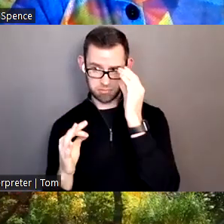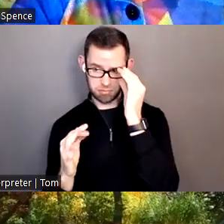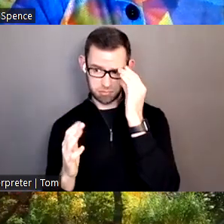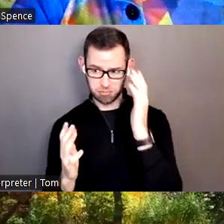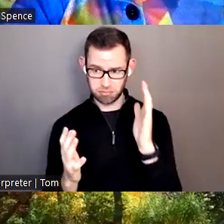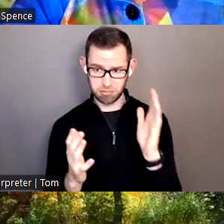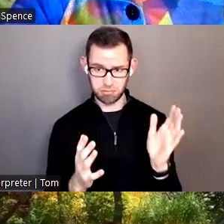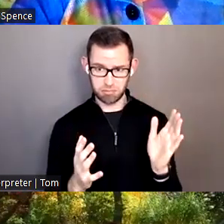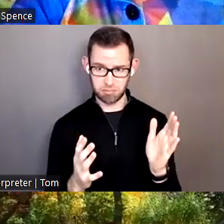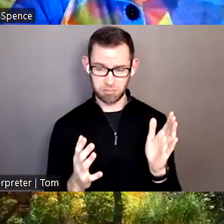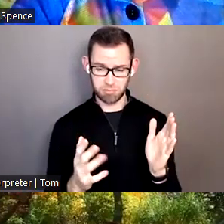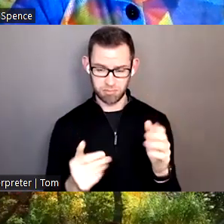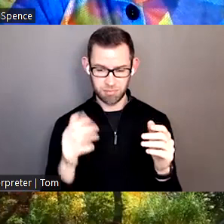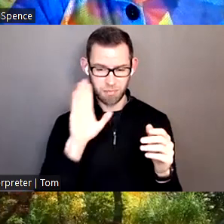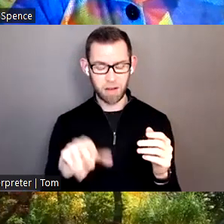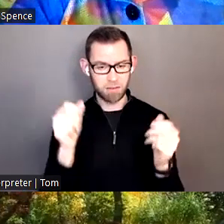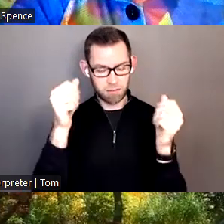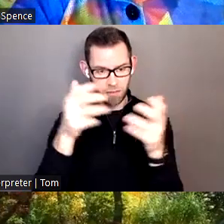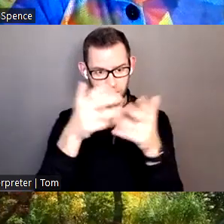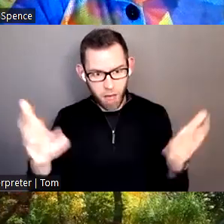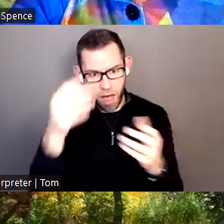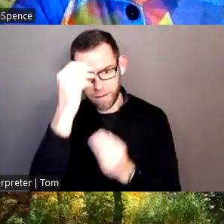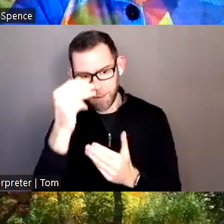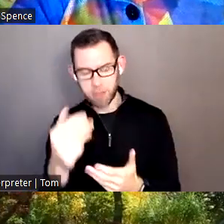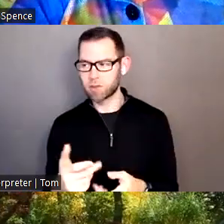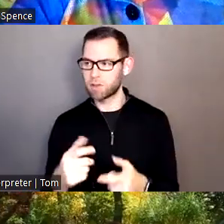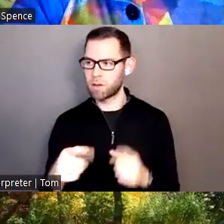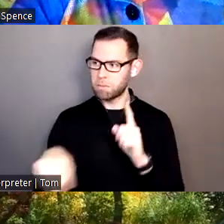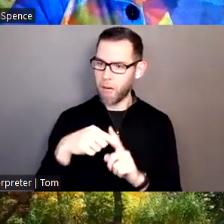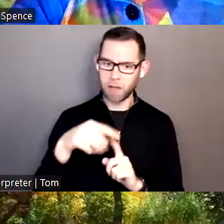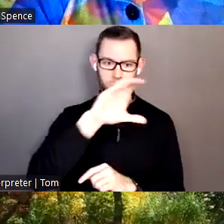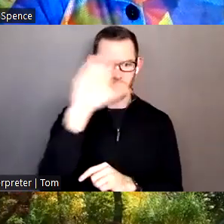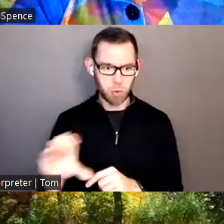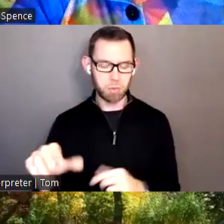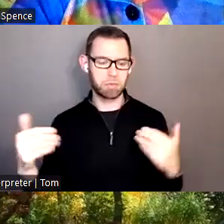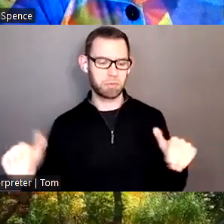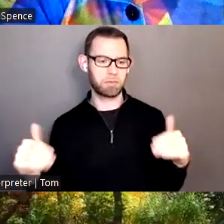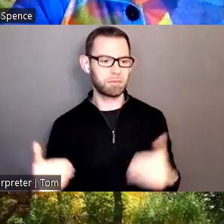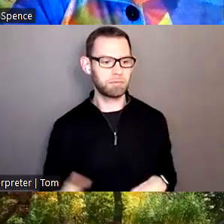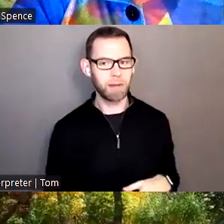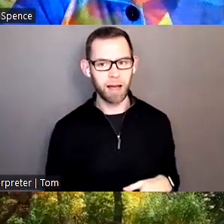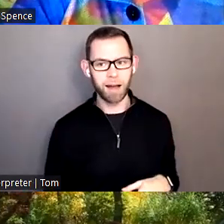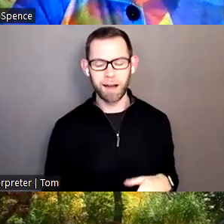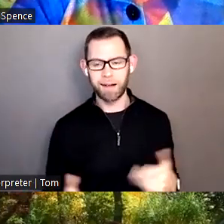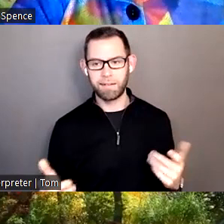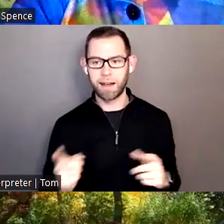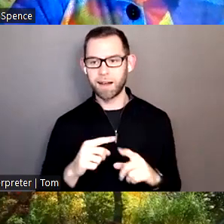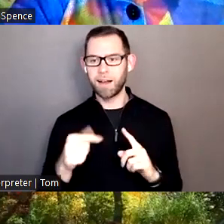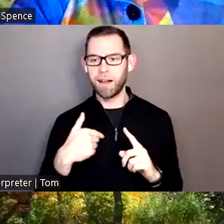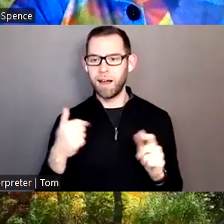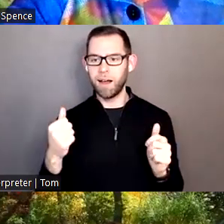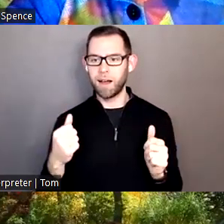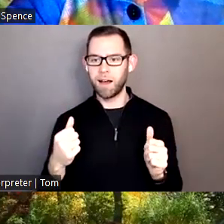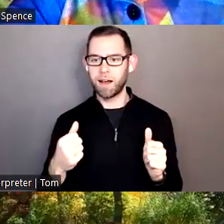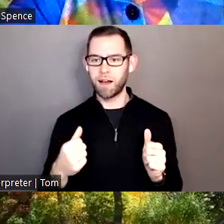nous capable So d'attaquer much problème ça? information and then being Il y a on plein d'informations like, and I'm sur trying to get to nos here's réunions the sur practical